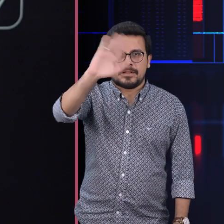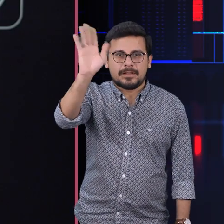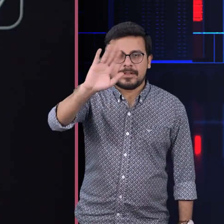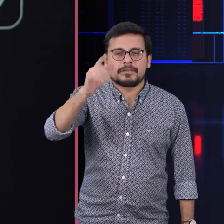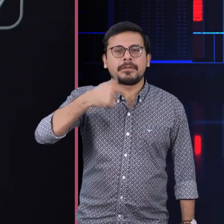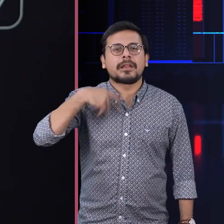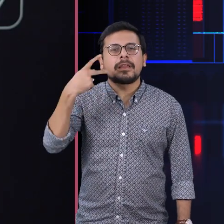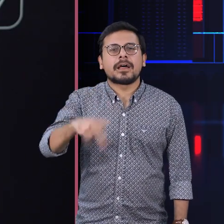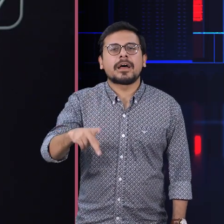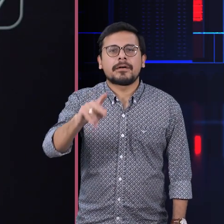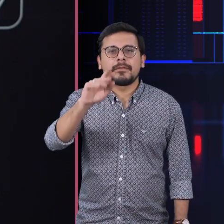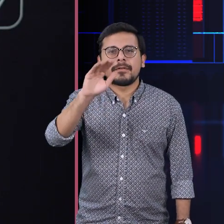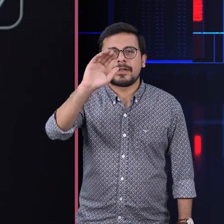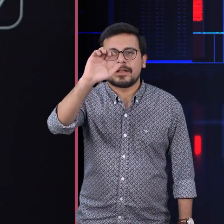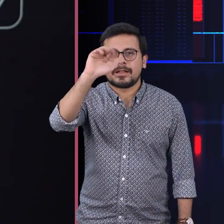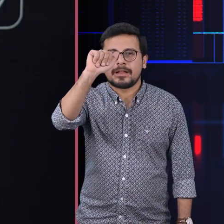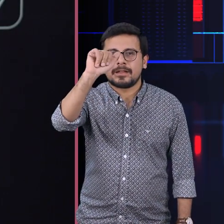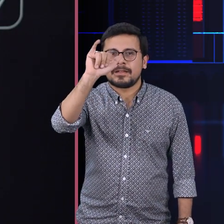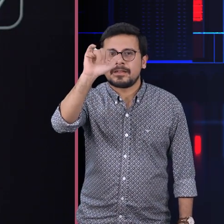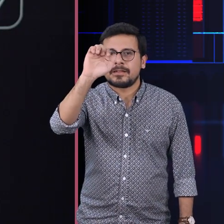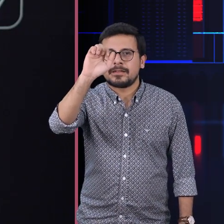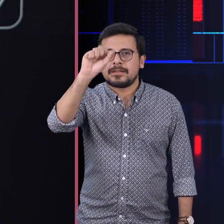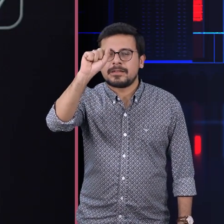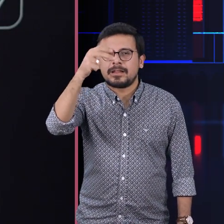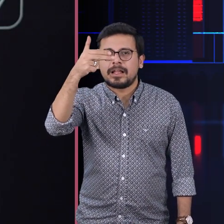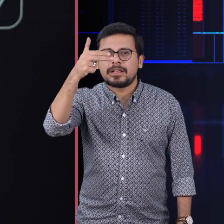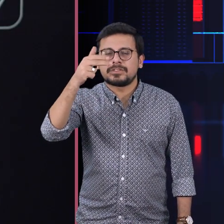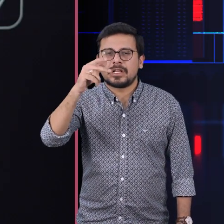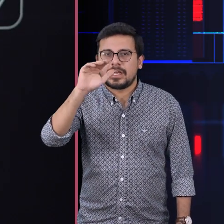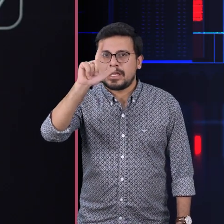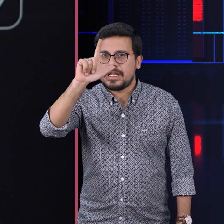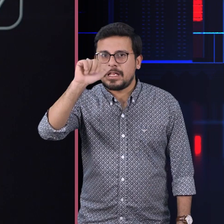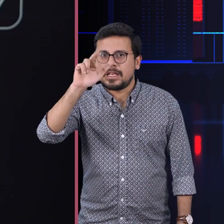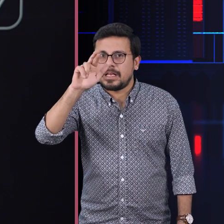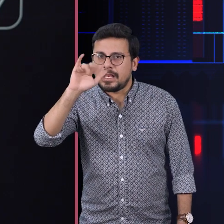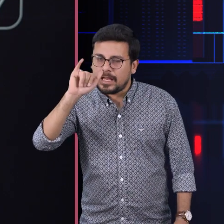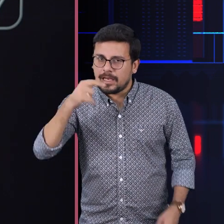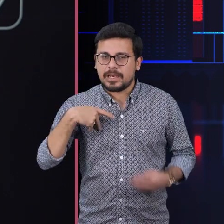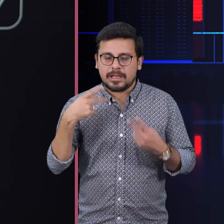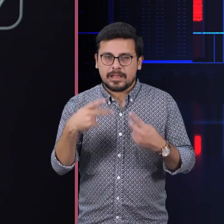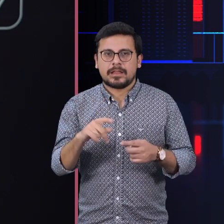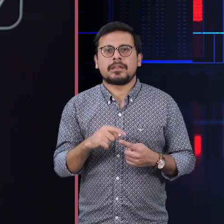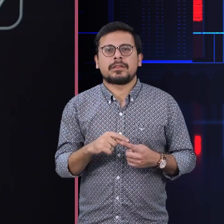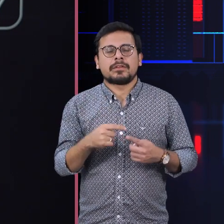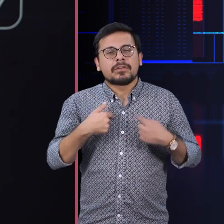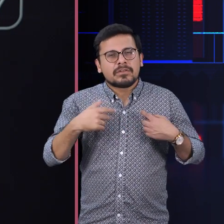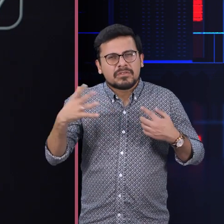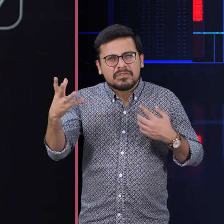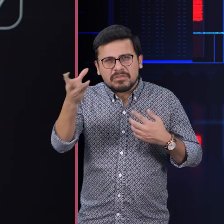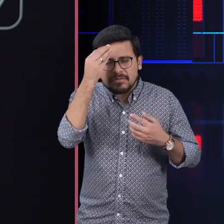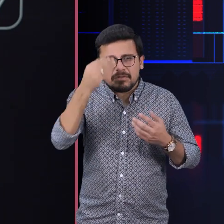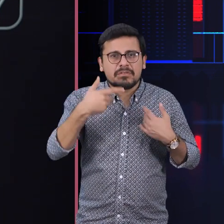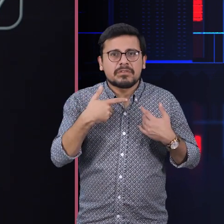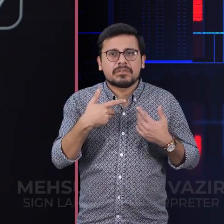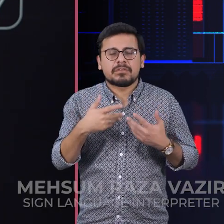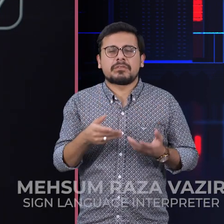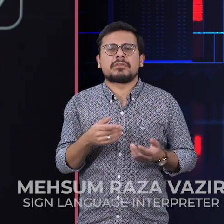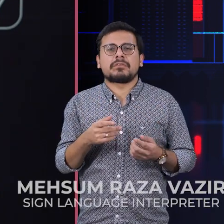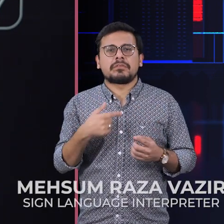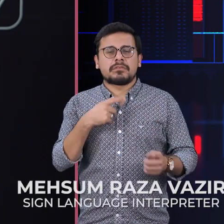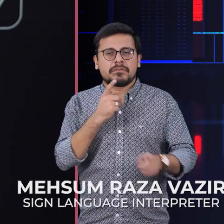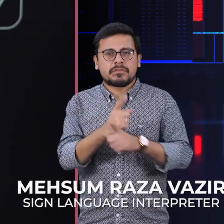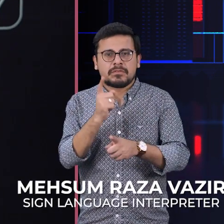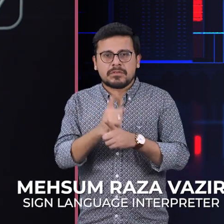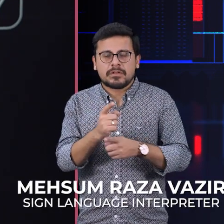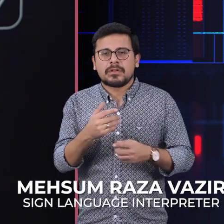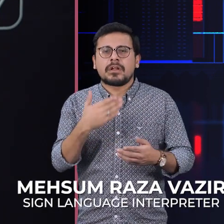السلام علیکم ایوری ون. آئی ایم عائشہ لاری. I am a Pakistani, and by profession I am